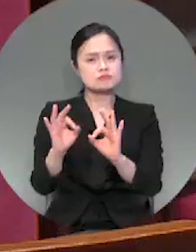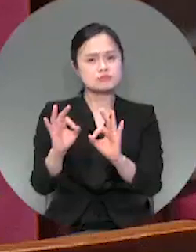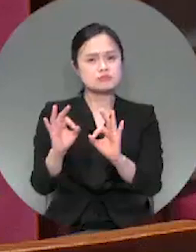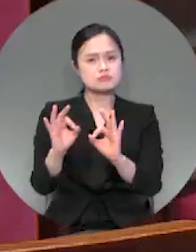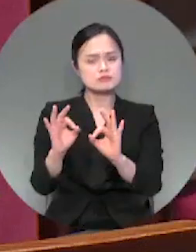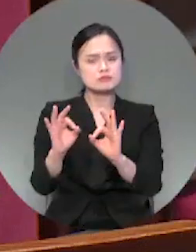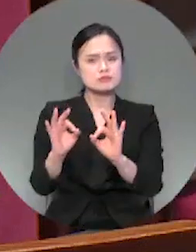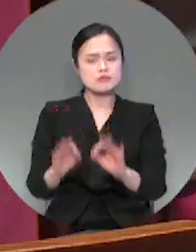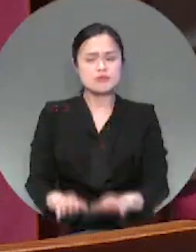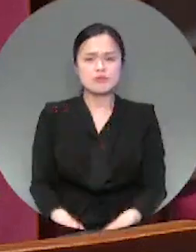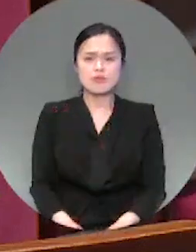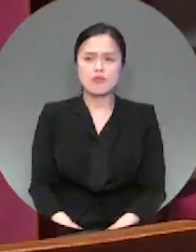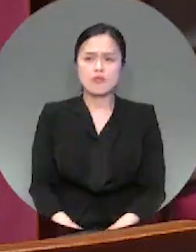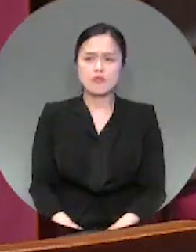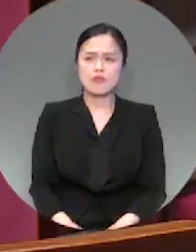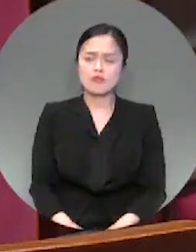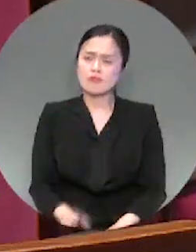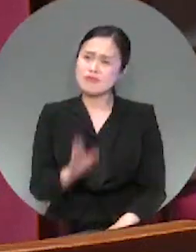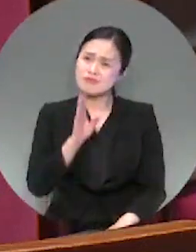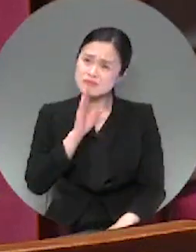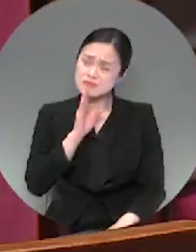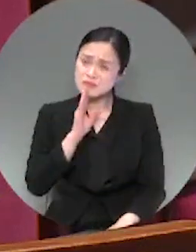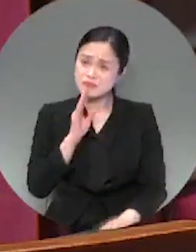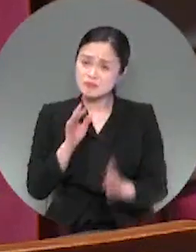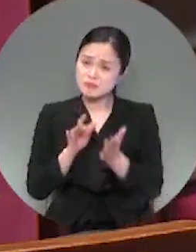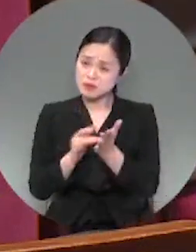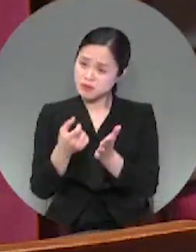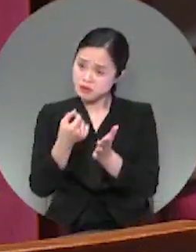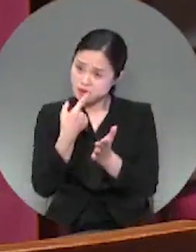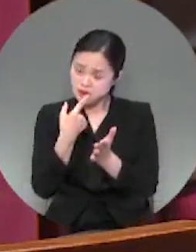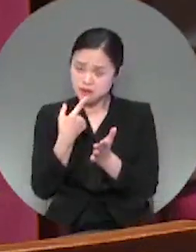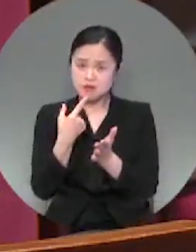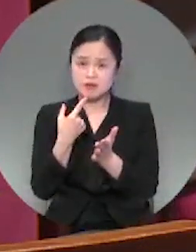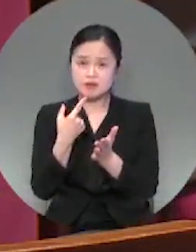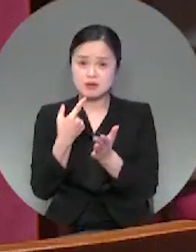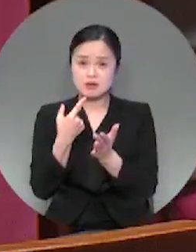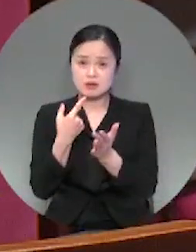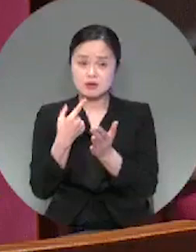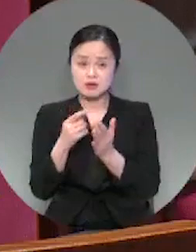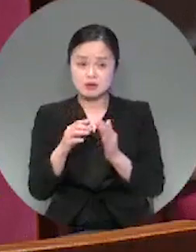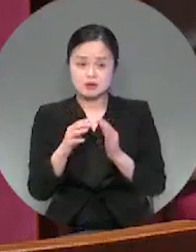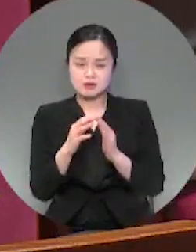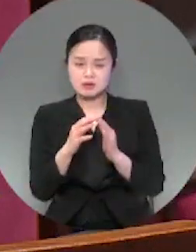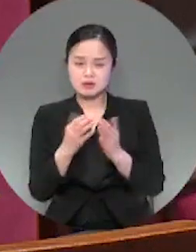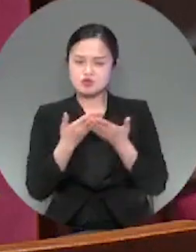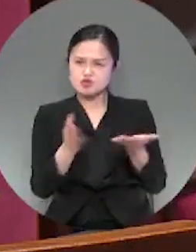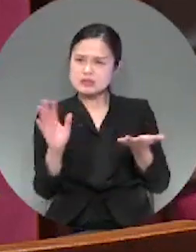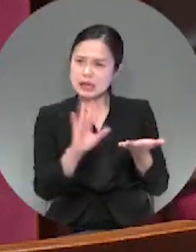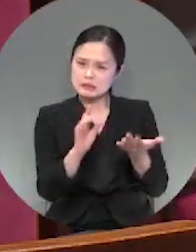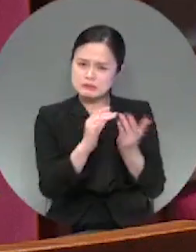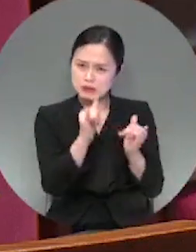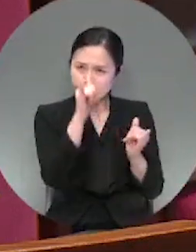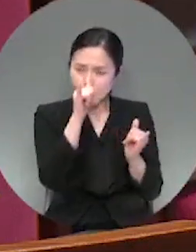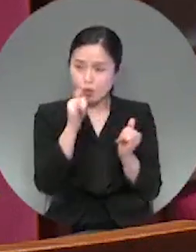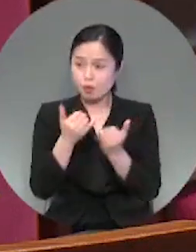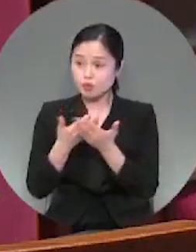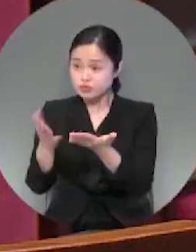어차피 이제 환자는 재택치료 위주로 될 수밖에 없고 그래서 이걸 좀 더 보완을